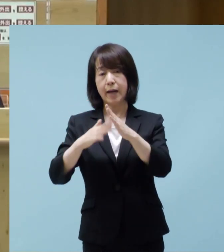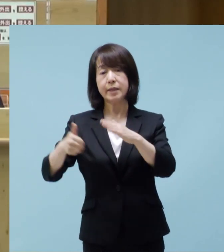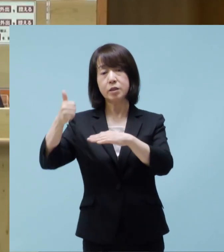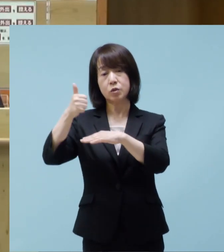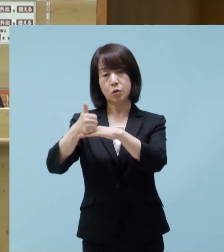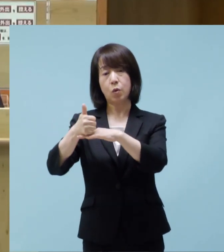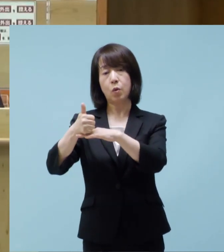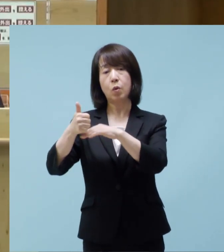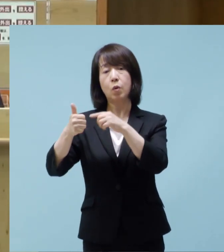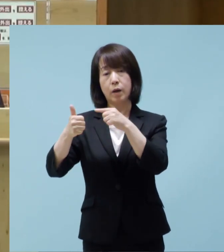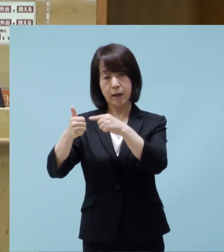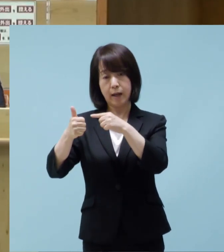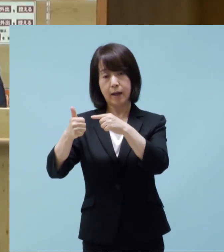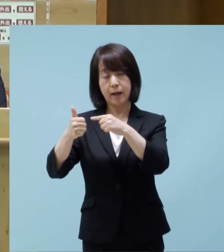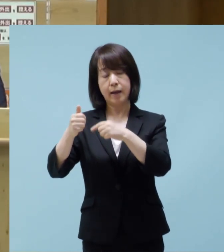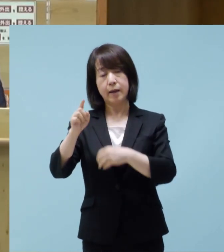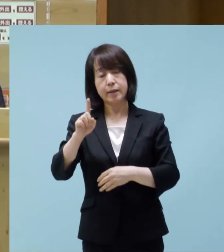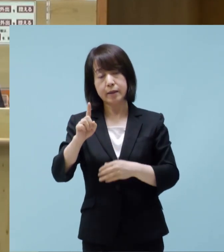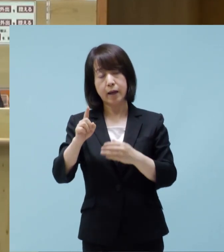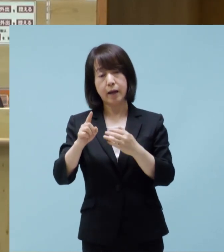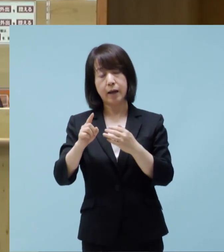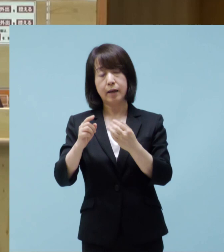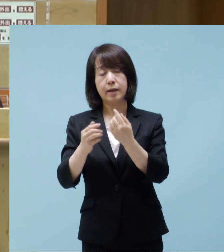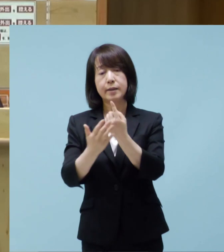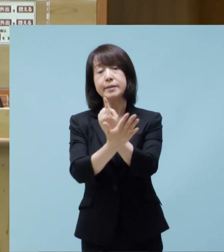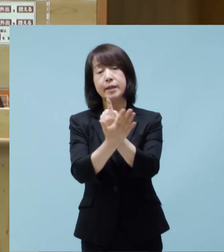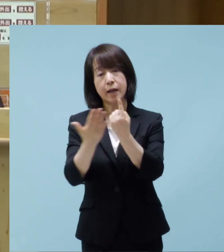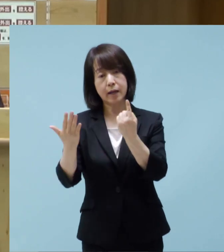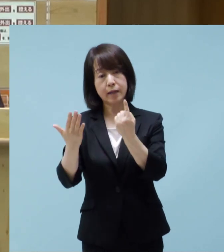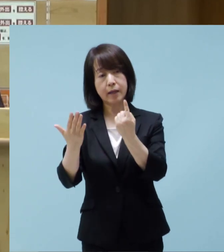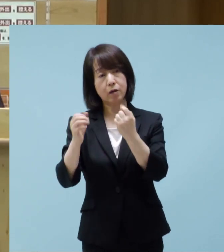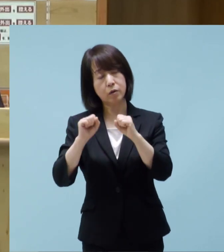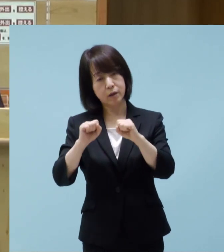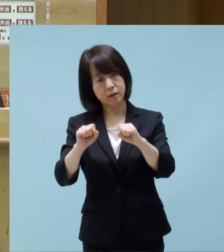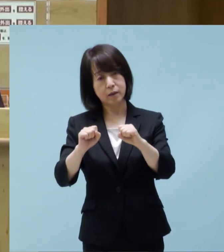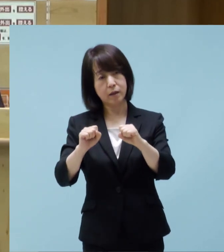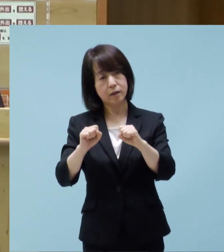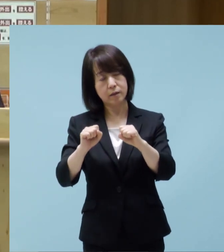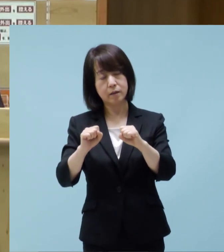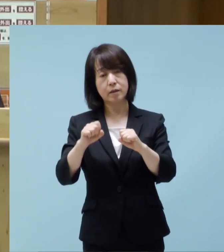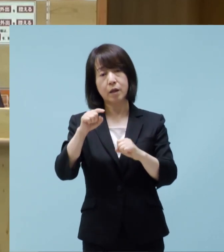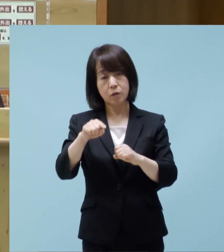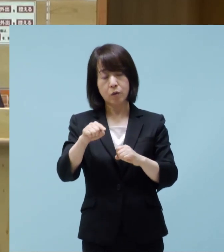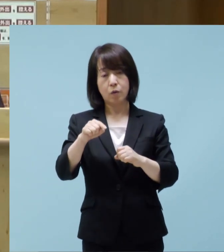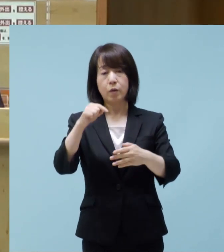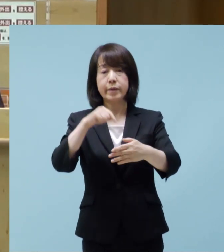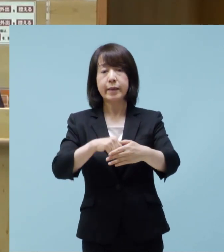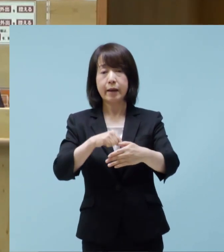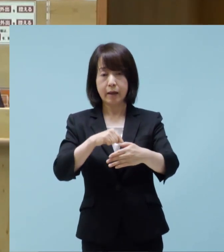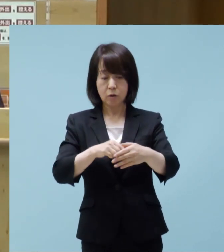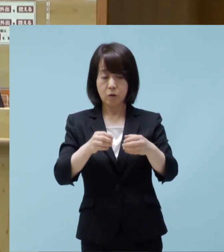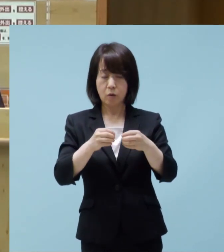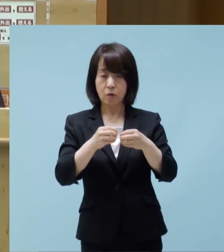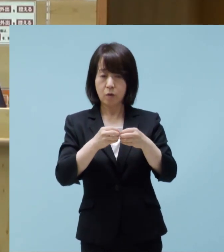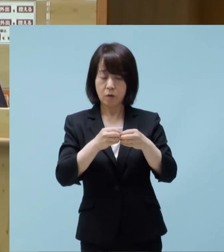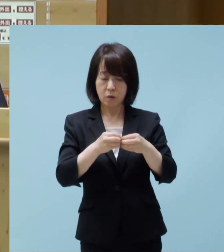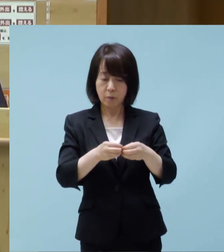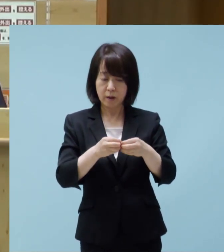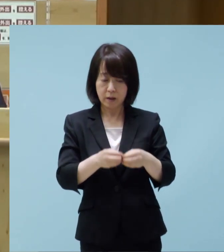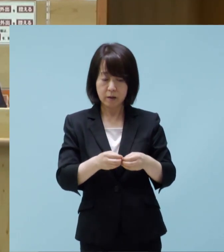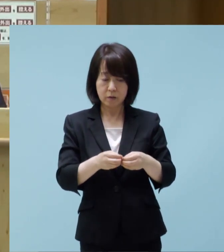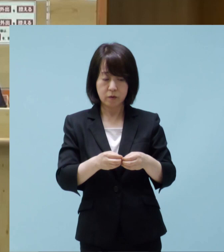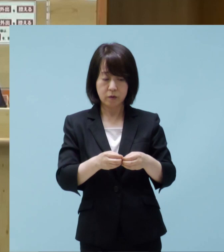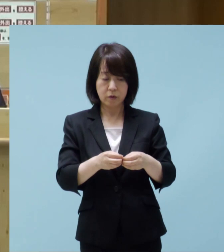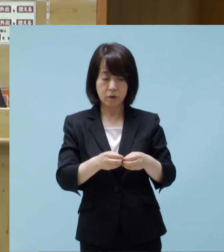記者会見というか何か、やられたということで、まあ、その中の詳細はちょっと見てないです